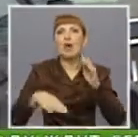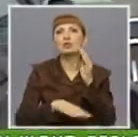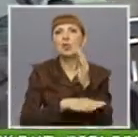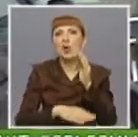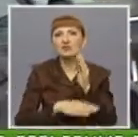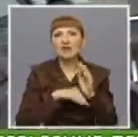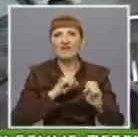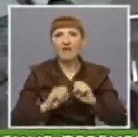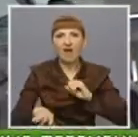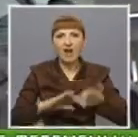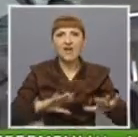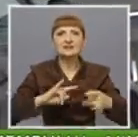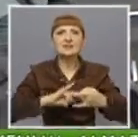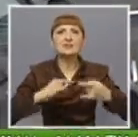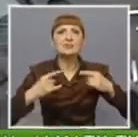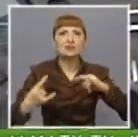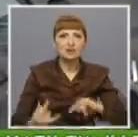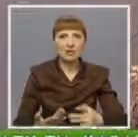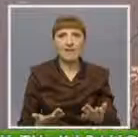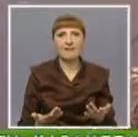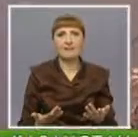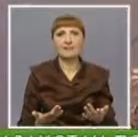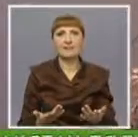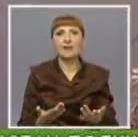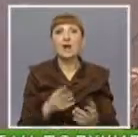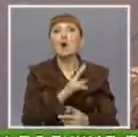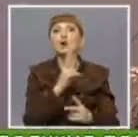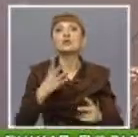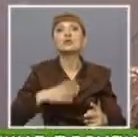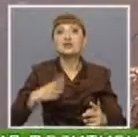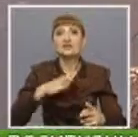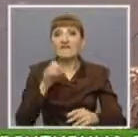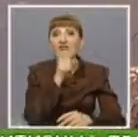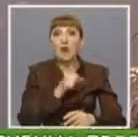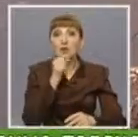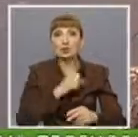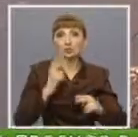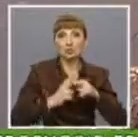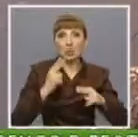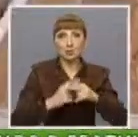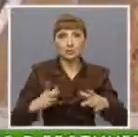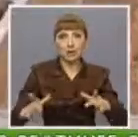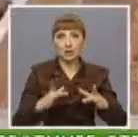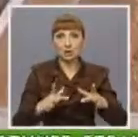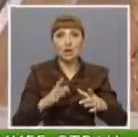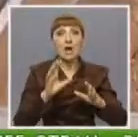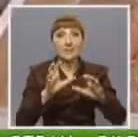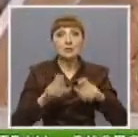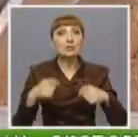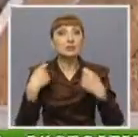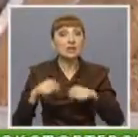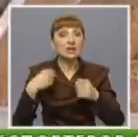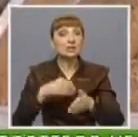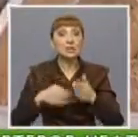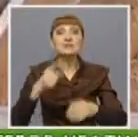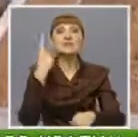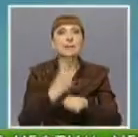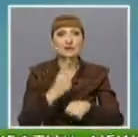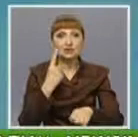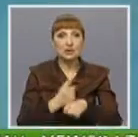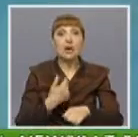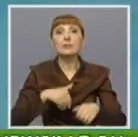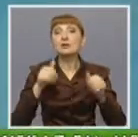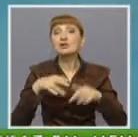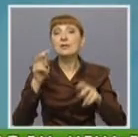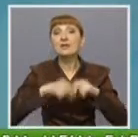этого валяется, кирпичей, чтобы поднять машину. Кто и зачем ворует чугунные крышки? По закону их продажа и покупка запрещена. Мы